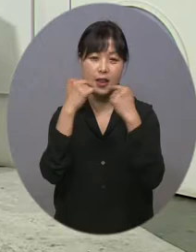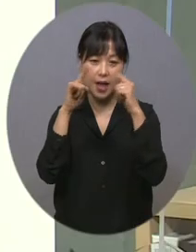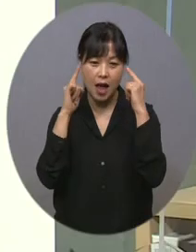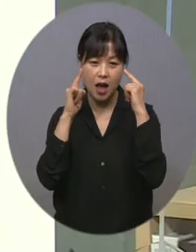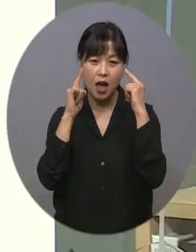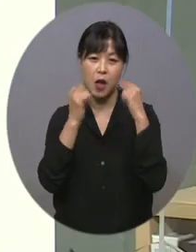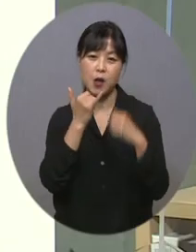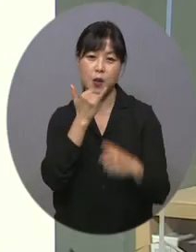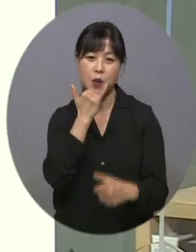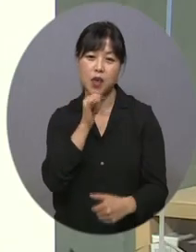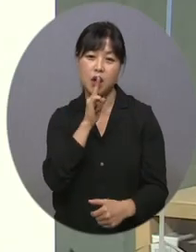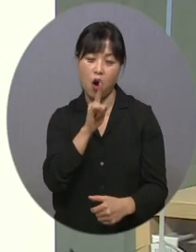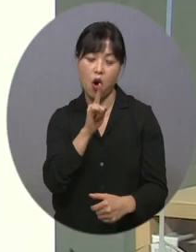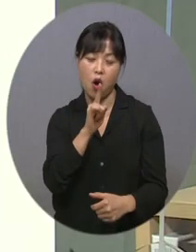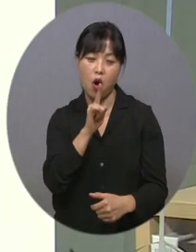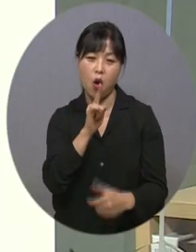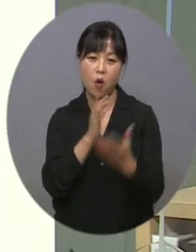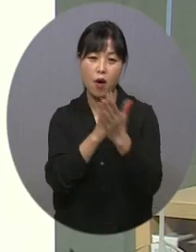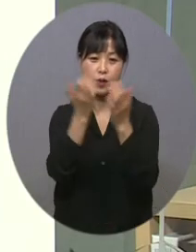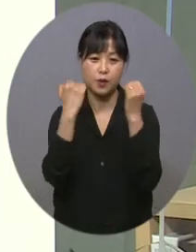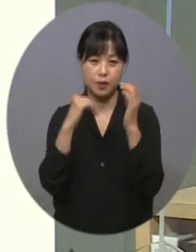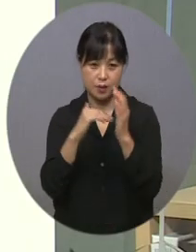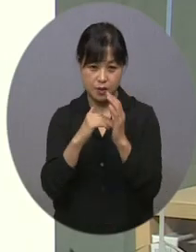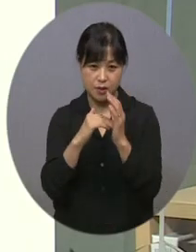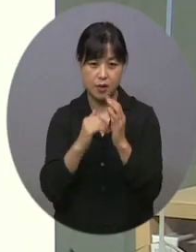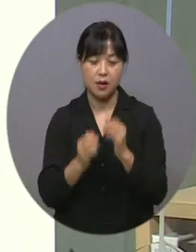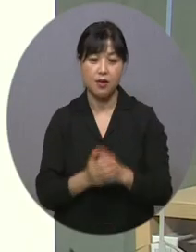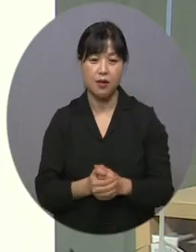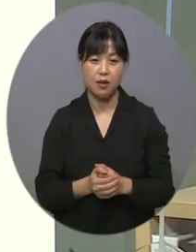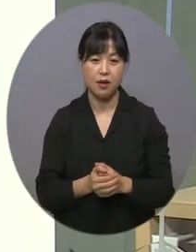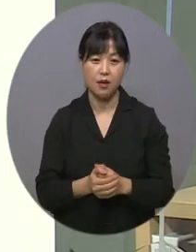나오시고. 그런데 예. 어떻게 외교관을